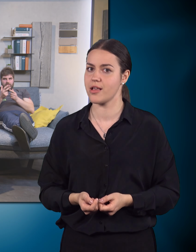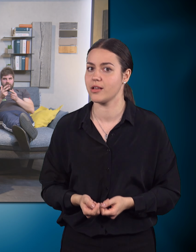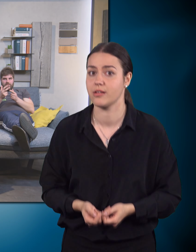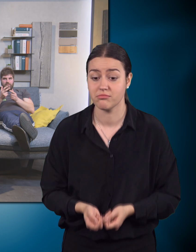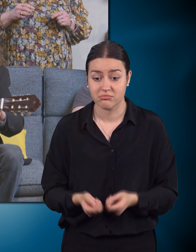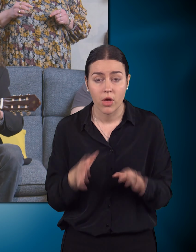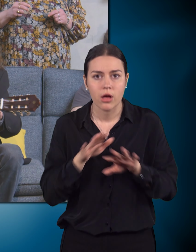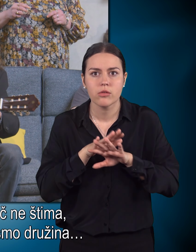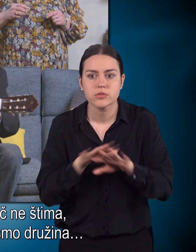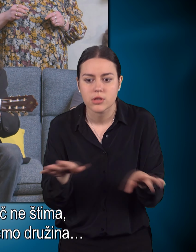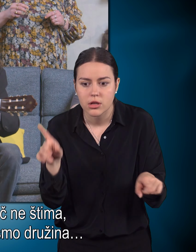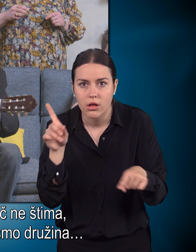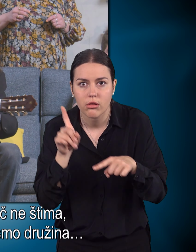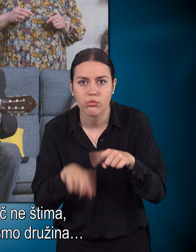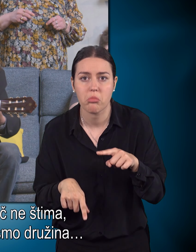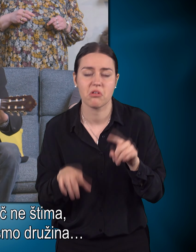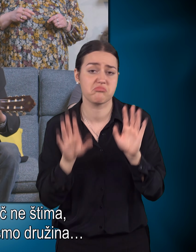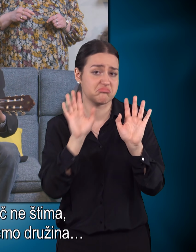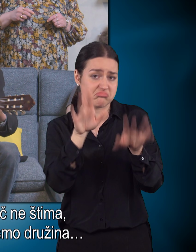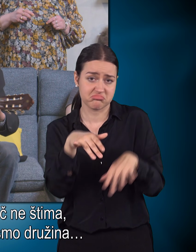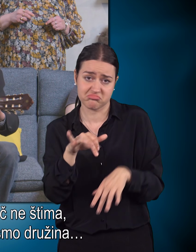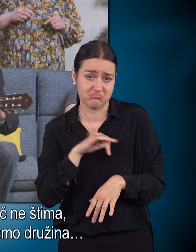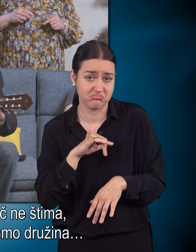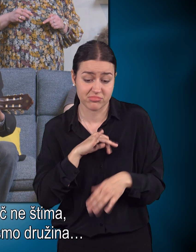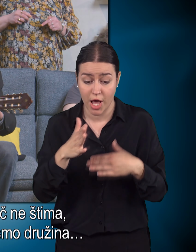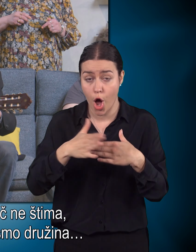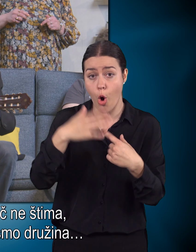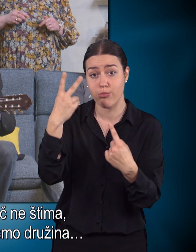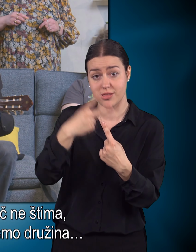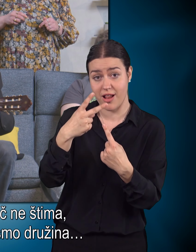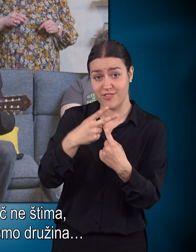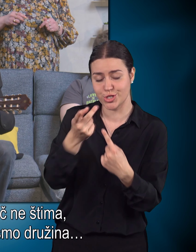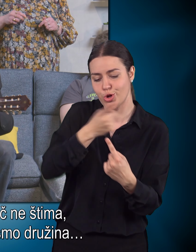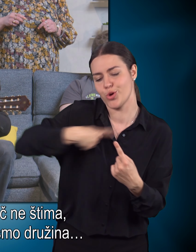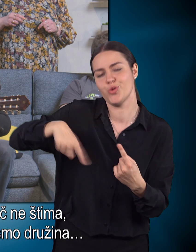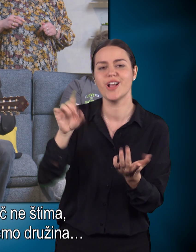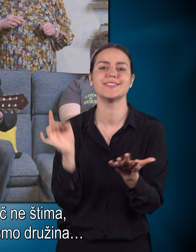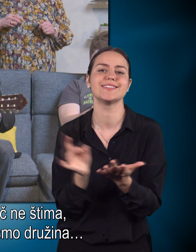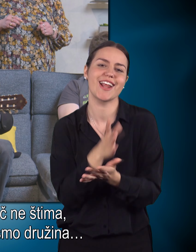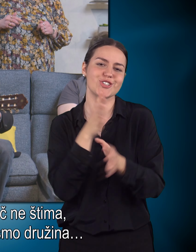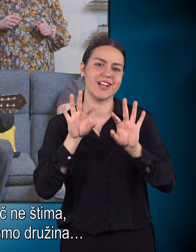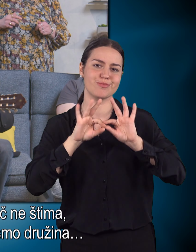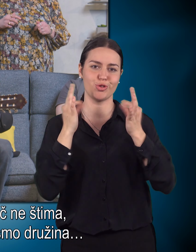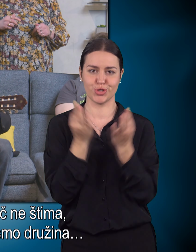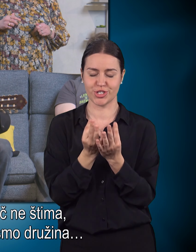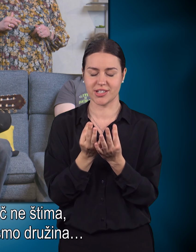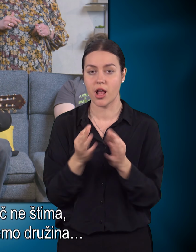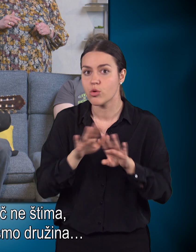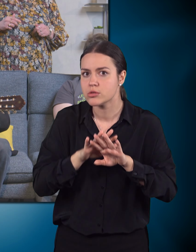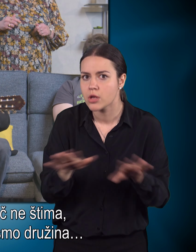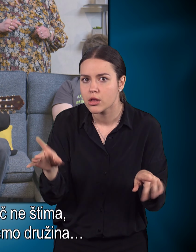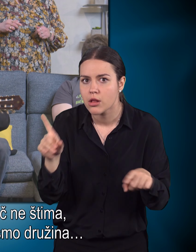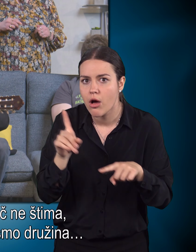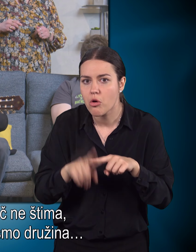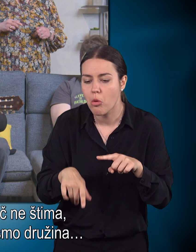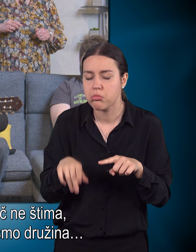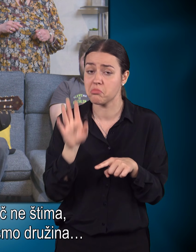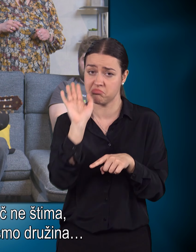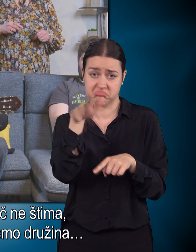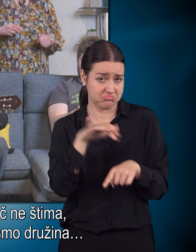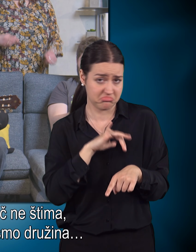daj. Kaj zato, če čisto nič ne štima ob televizorju, srečna smo družina. Kaj